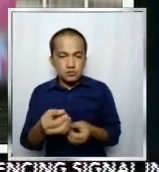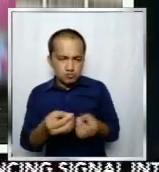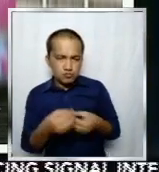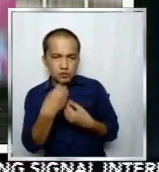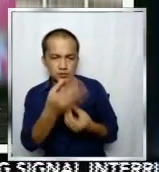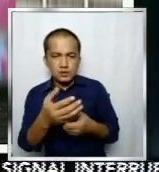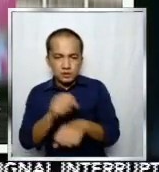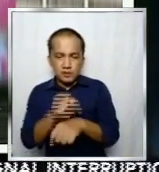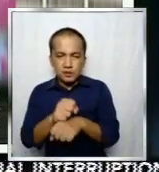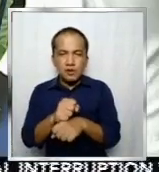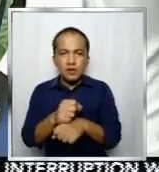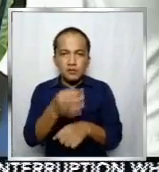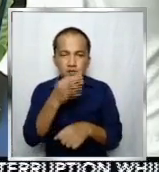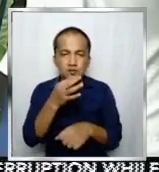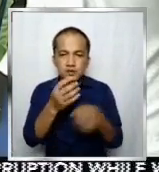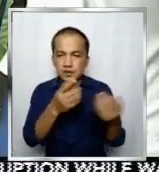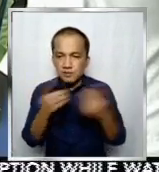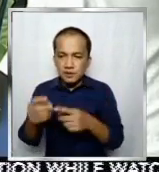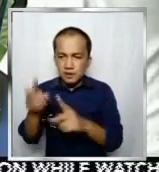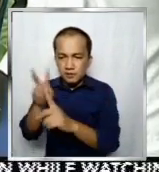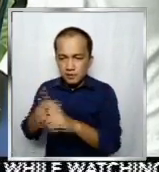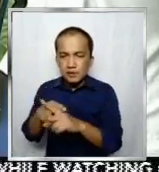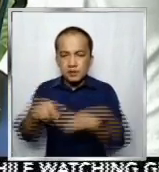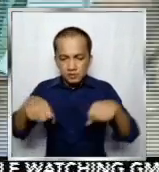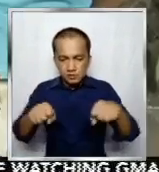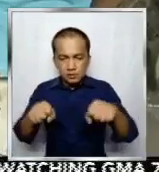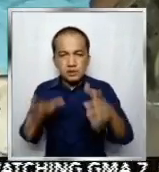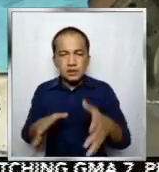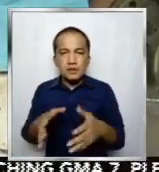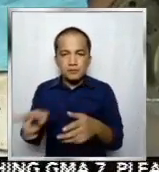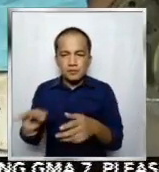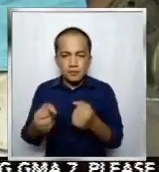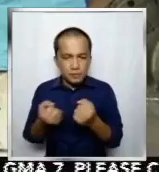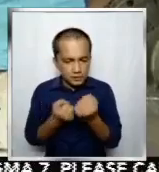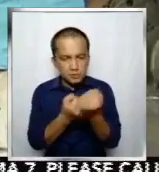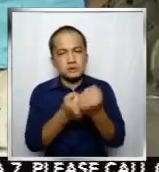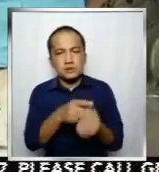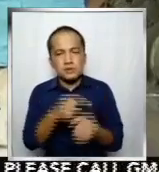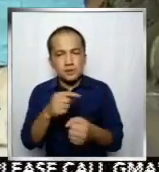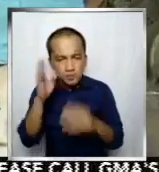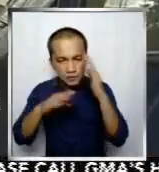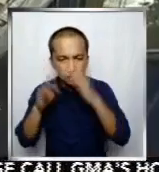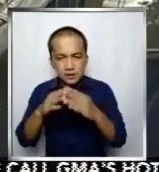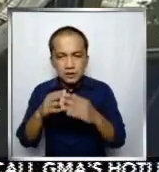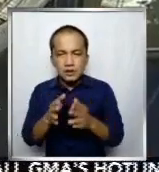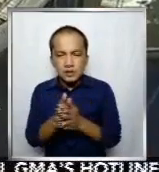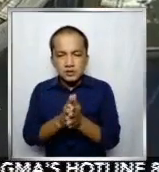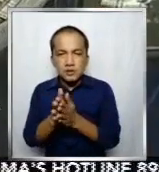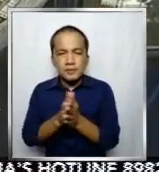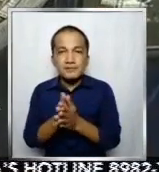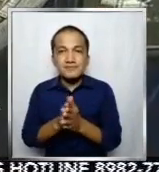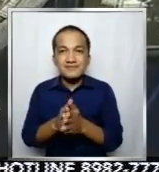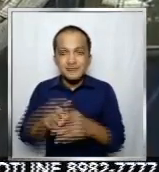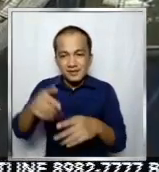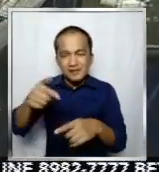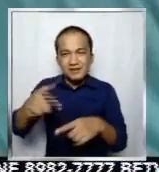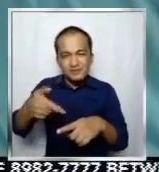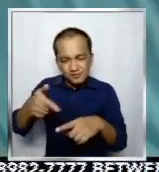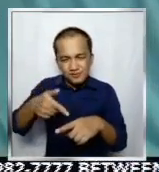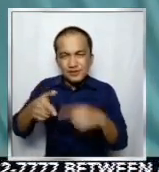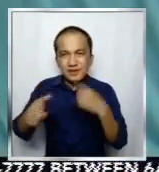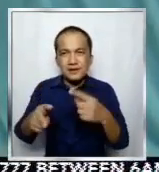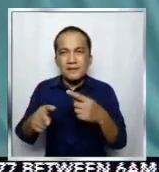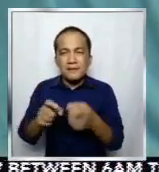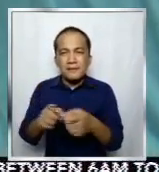app ang mga tsuper ng tricycle para makatulong sa kanilang kalbaryo. Sabik naman ang may-ari ng talyer na ito sa pagpapatupad ng modified ECQ sa